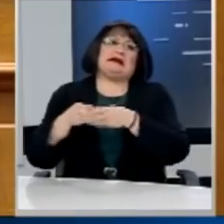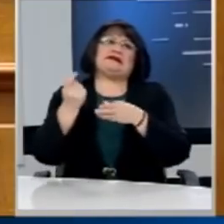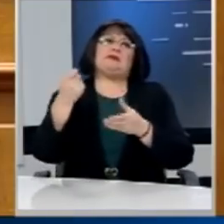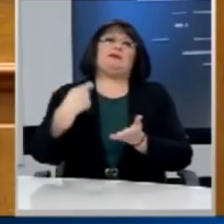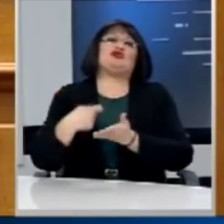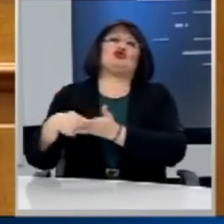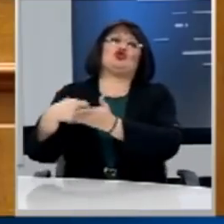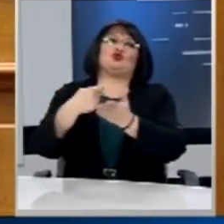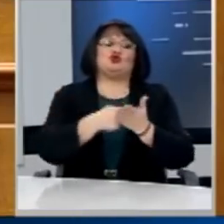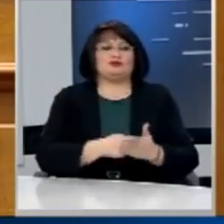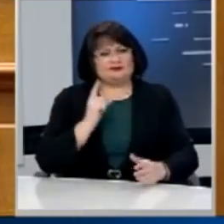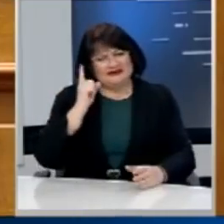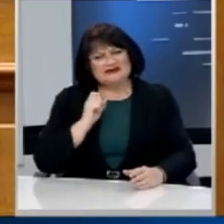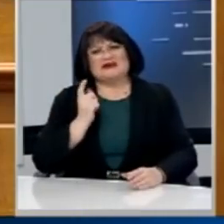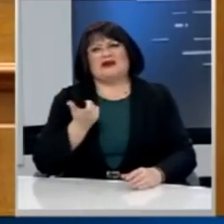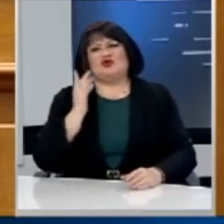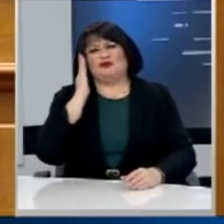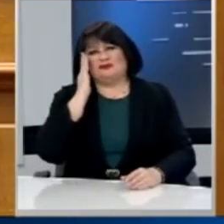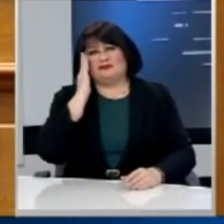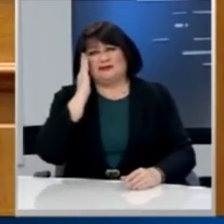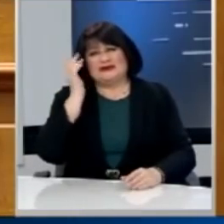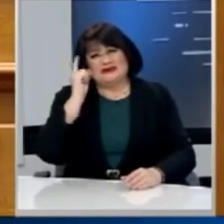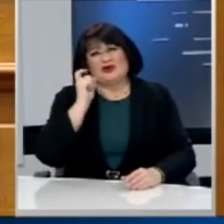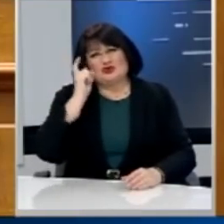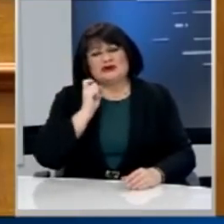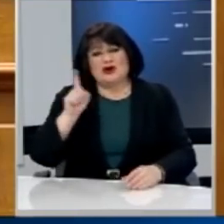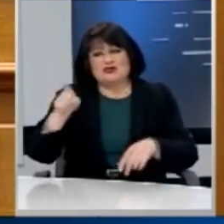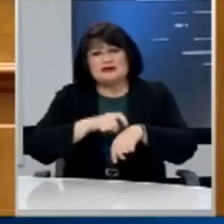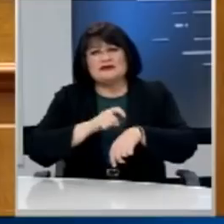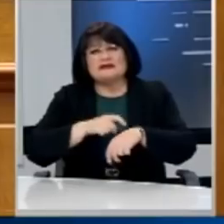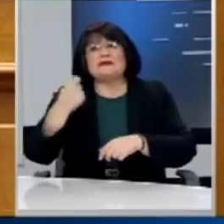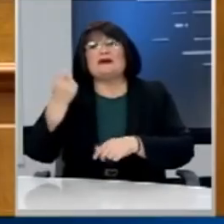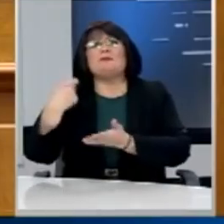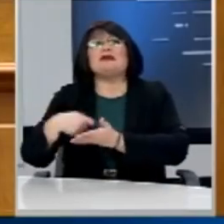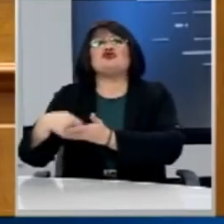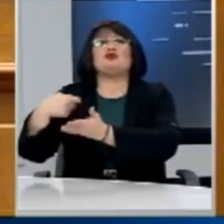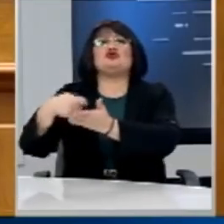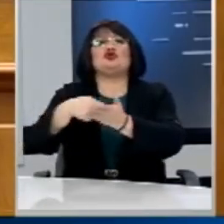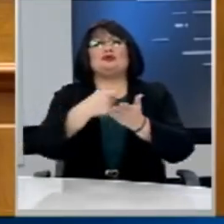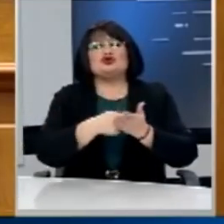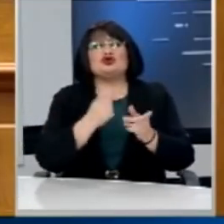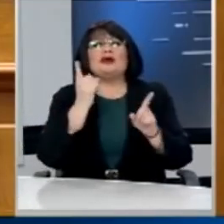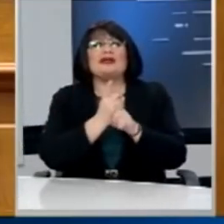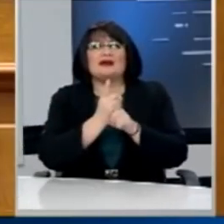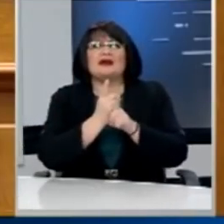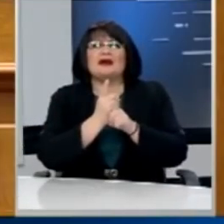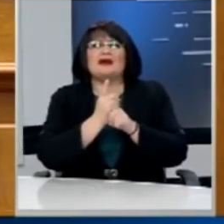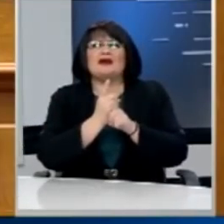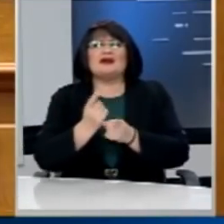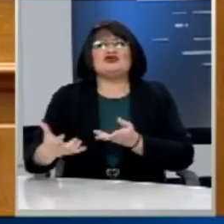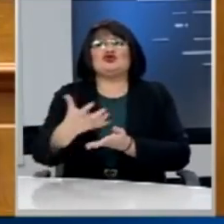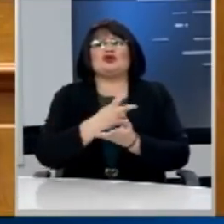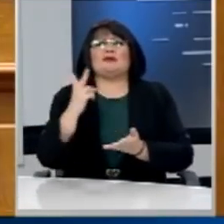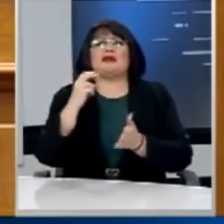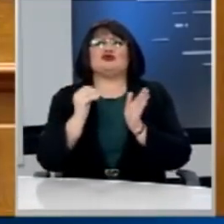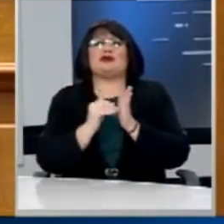μισθωτούς. Και ξέρω ότι μέχρι στιγμής οι μισθωτοί, ειδικά αυτοί με εισοδήματα άνω